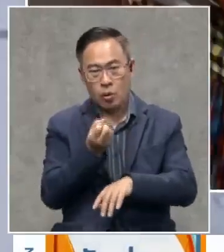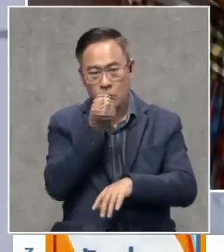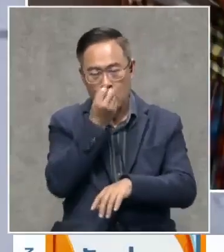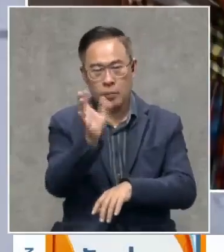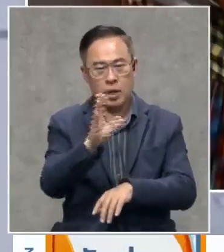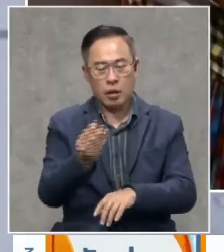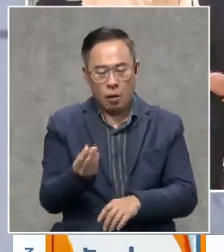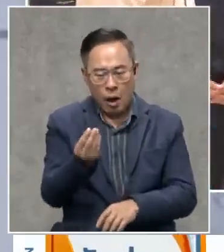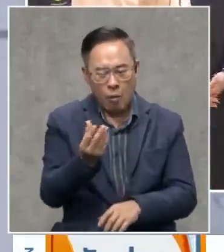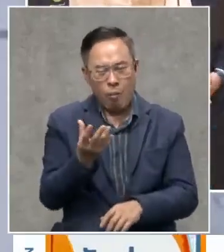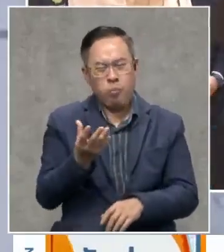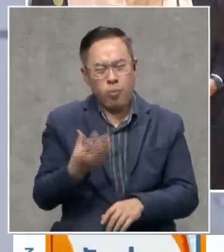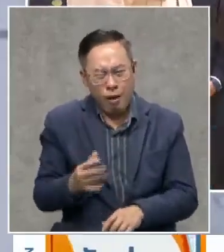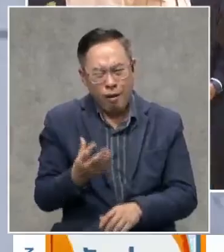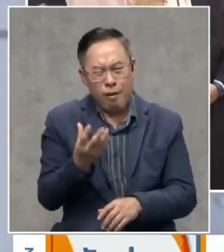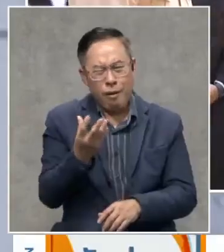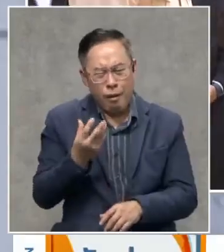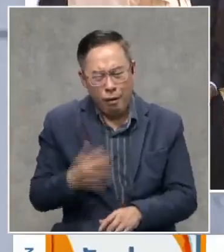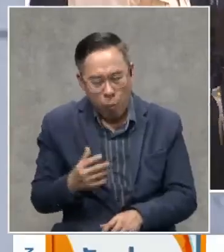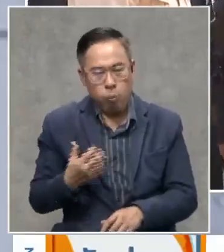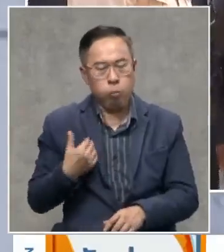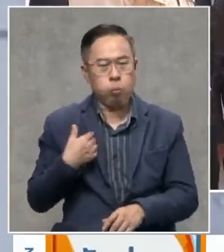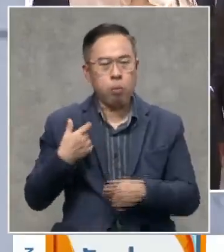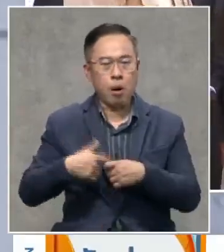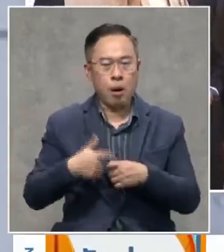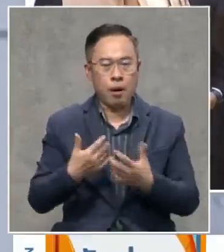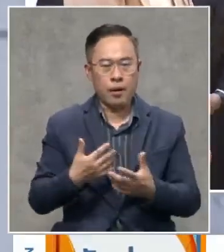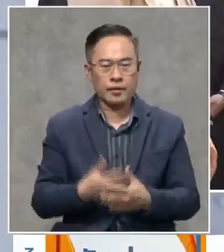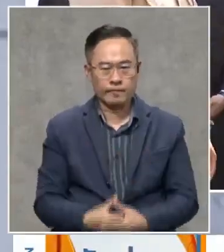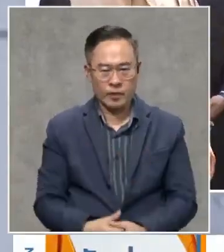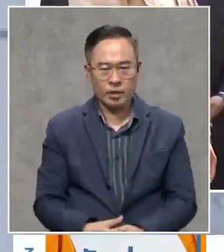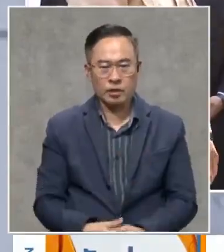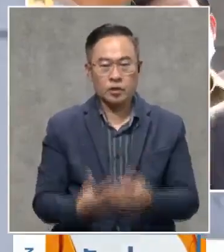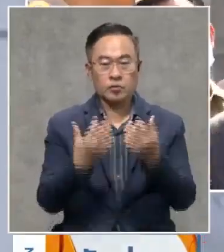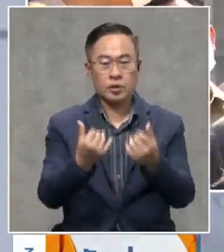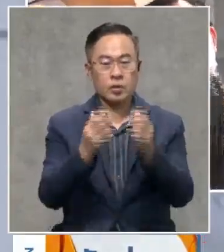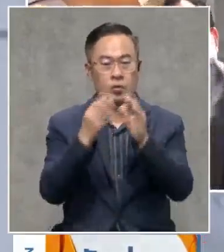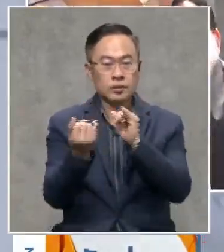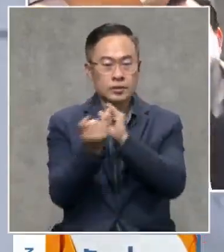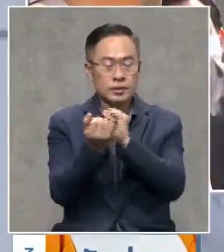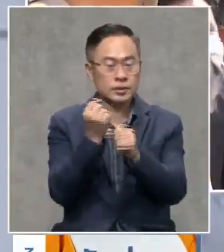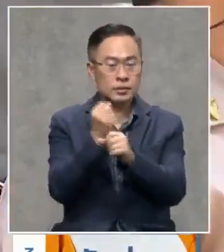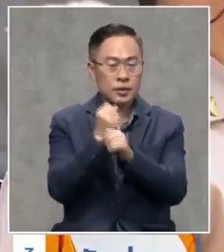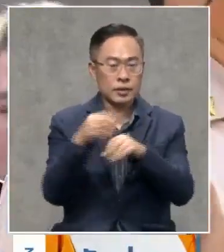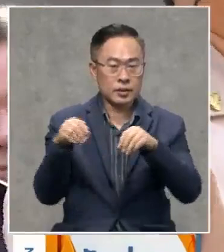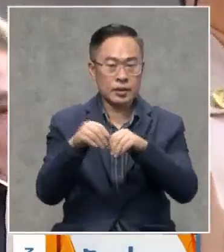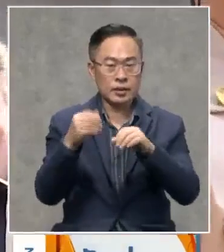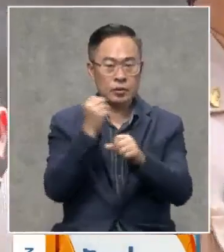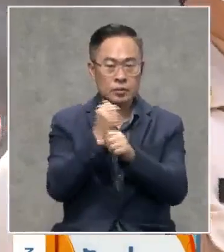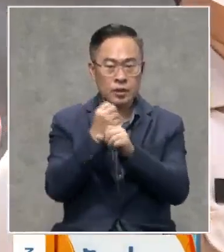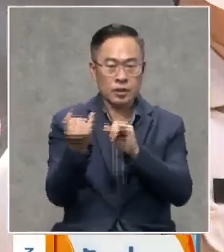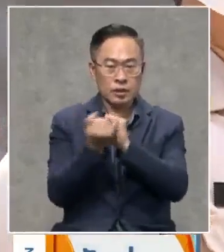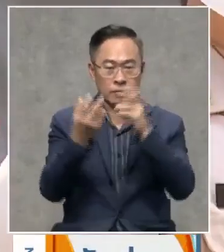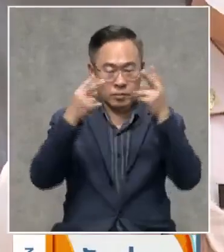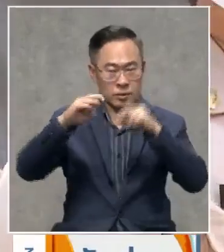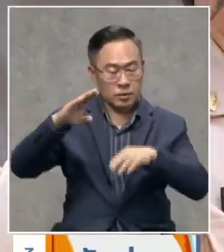านเนี่ยไม่ได้เลยนะคะทีนี้เนี่ยคุณผู้ชมคะทางด้านของคนใกล้ชิดของพลเอกประยุทธ์เนี่ยนะคะก็มีการเปิดเผยกับผู้สื่อข่าวนะบอกว่าค